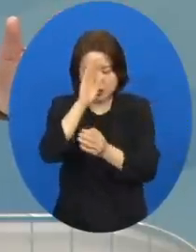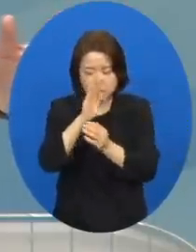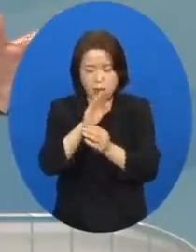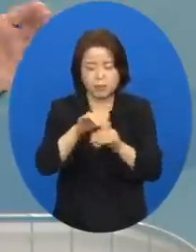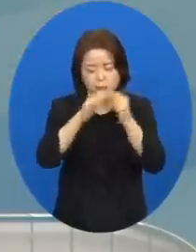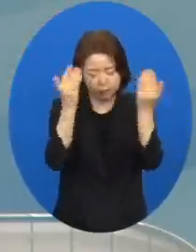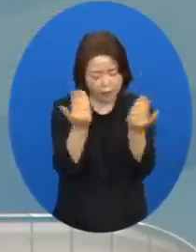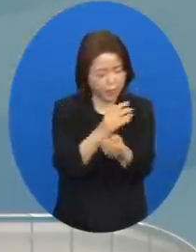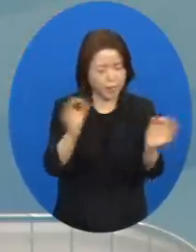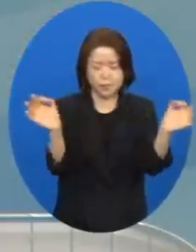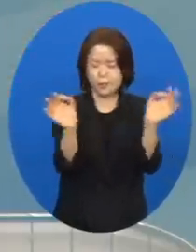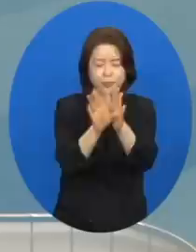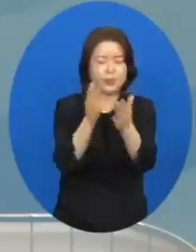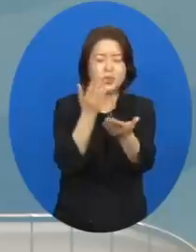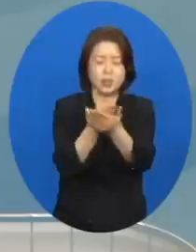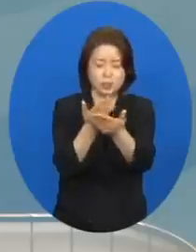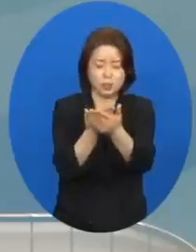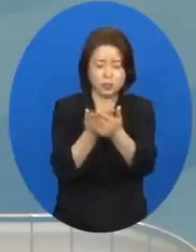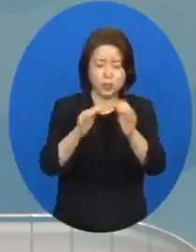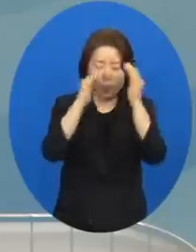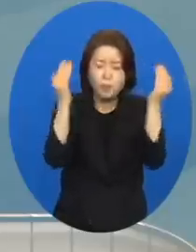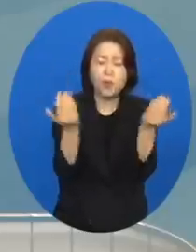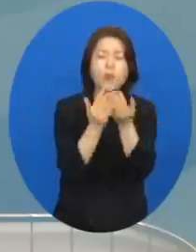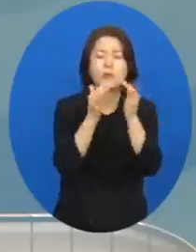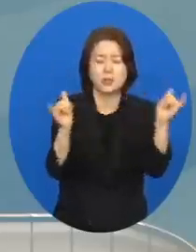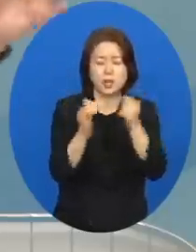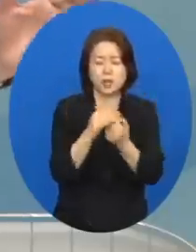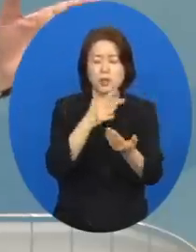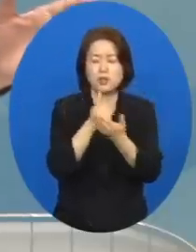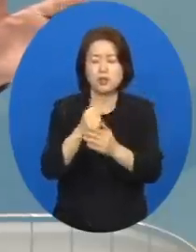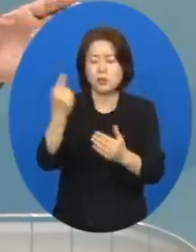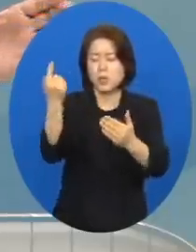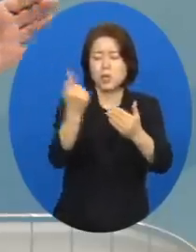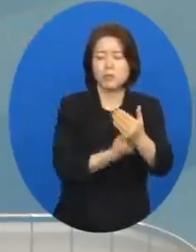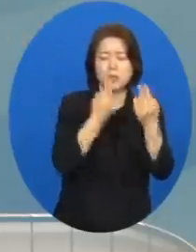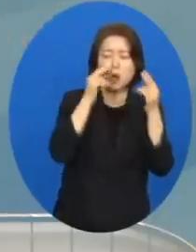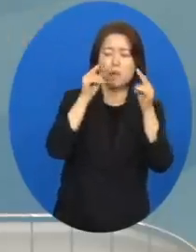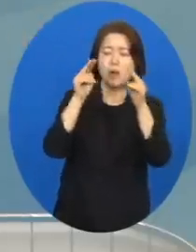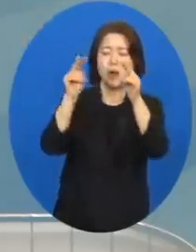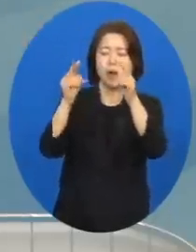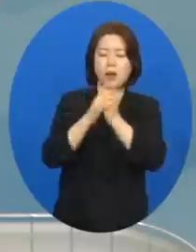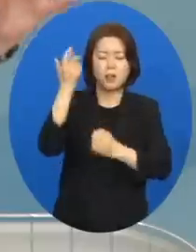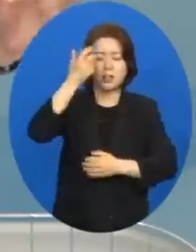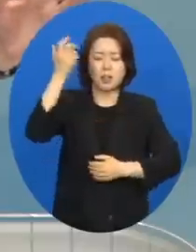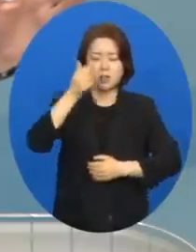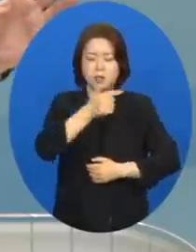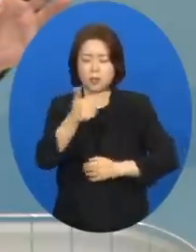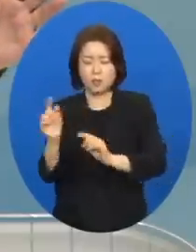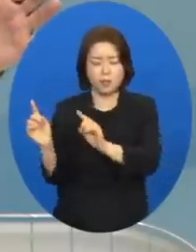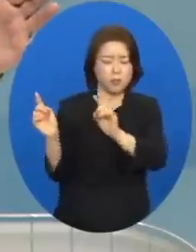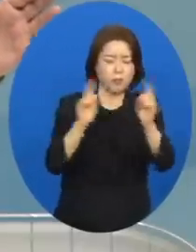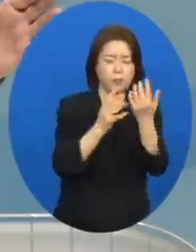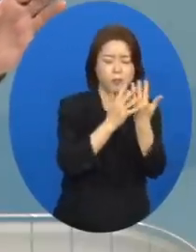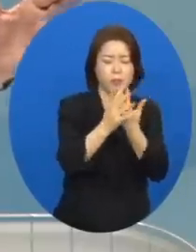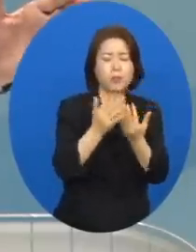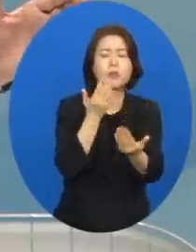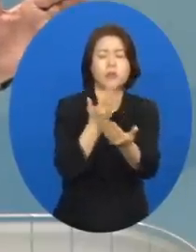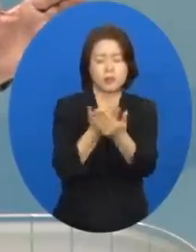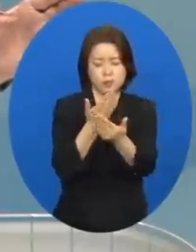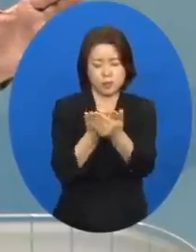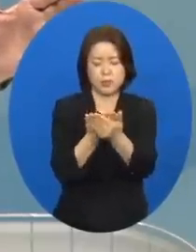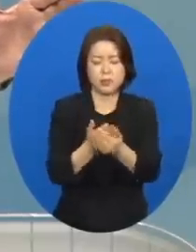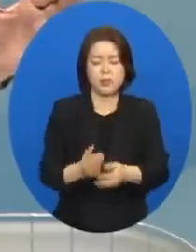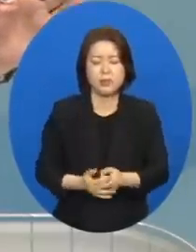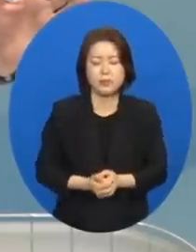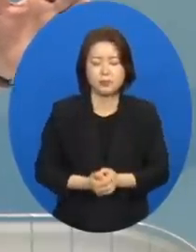끝나고 모든 이들이 주님의 임재를 바라보는 영적인 대부흥이 일어나게